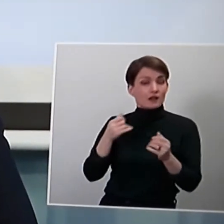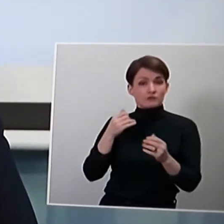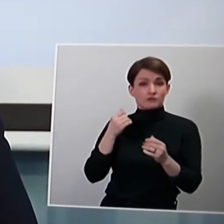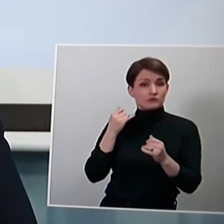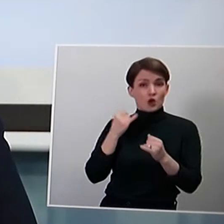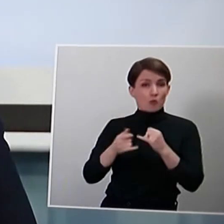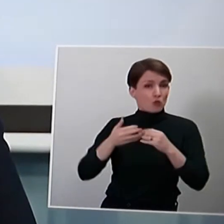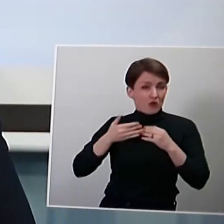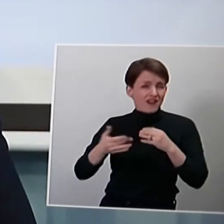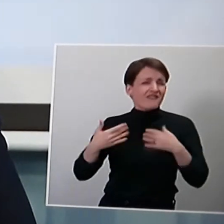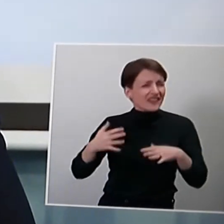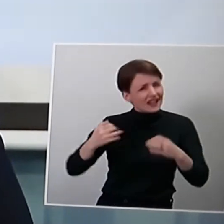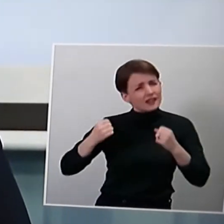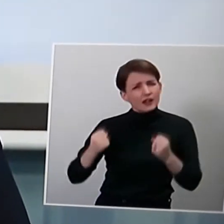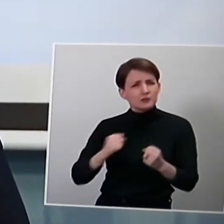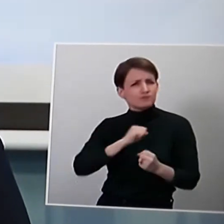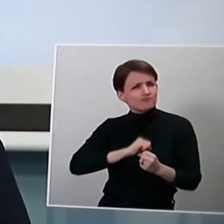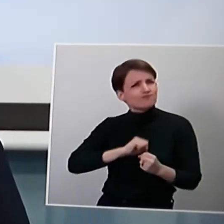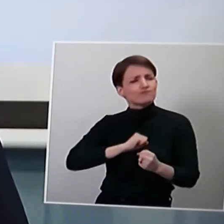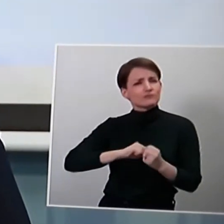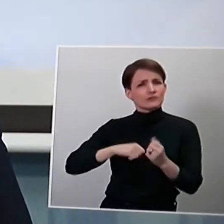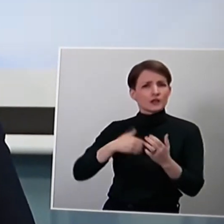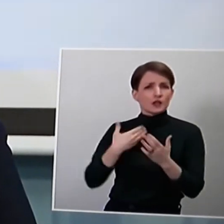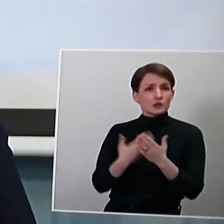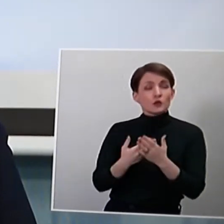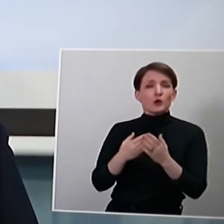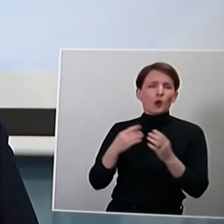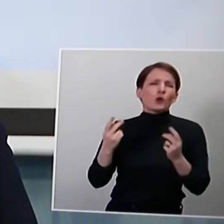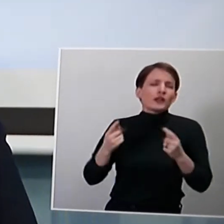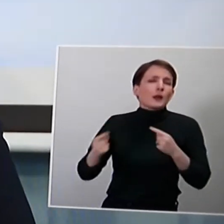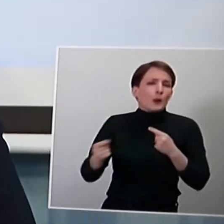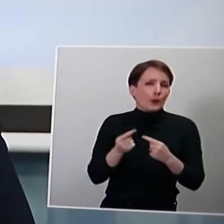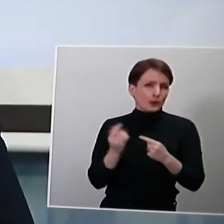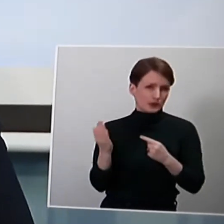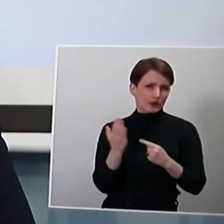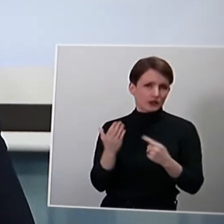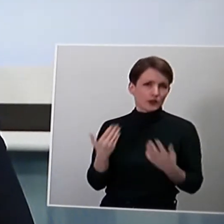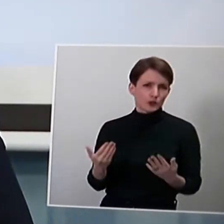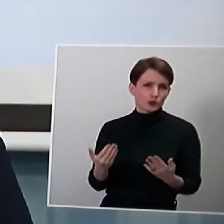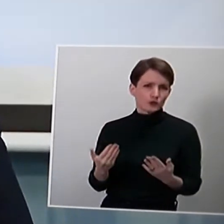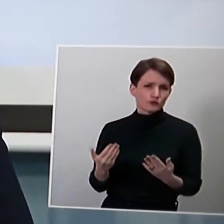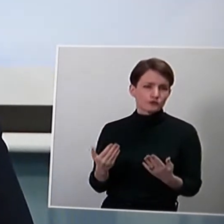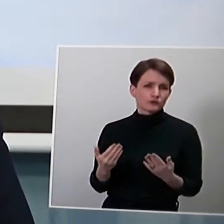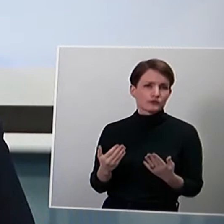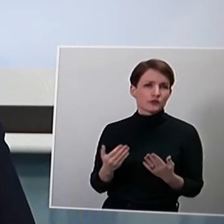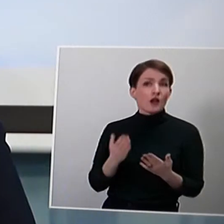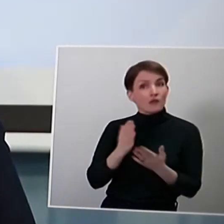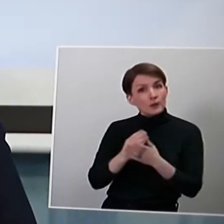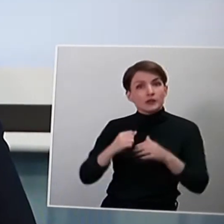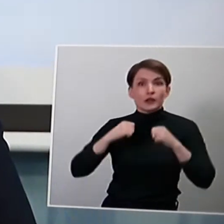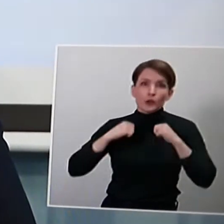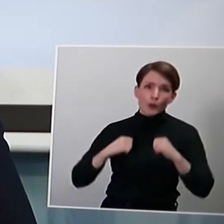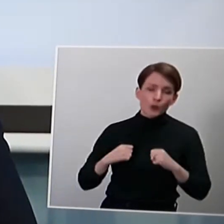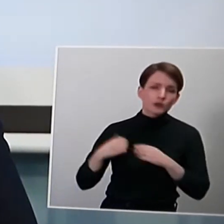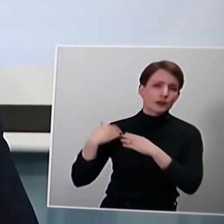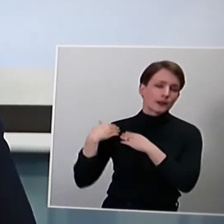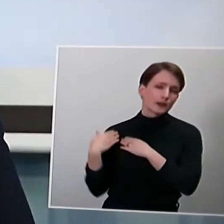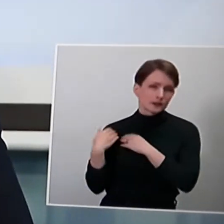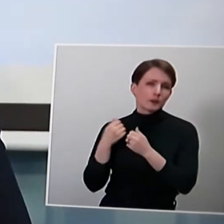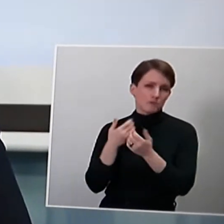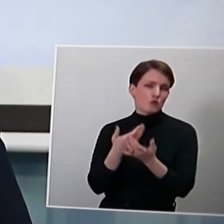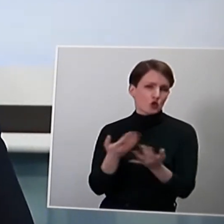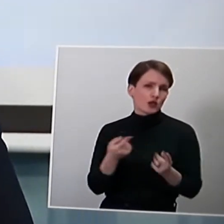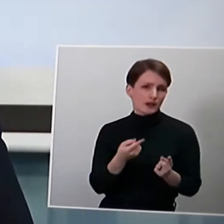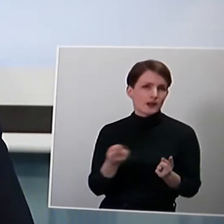vielä jaksettaisiin. Tässä on kyse aika lyhyestä ajasta. Se tulee olemaan tietysti tylsä ja raskas